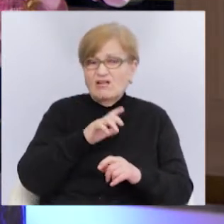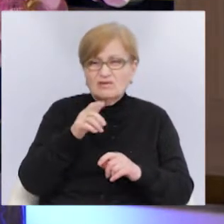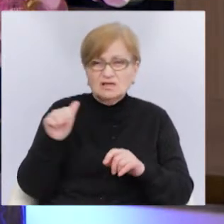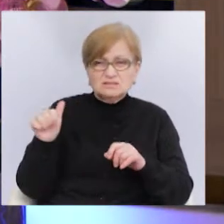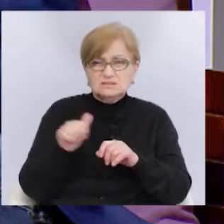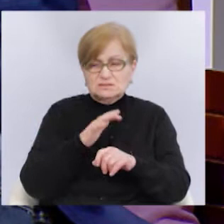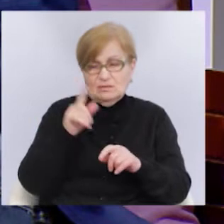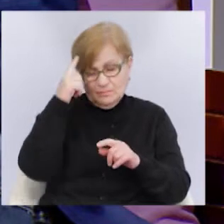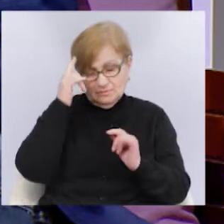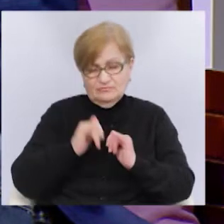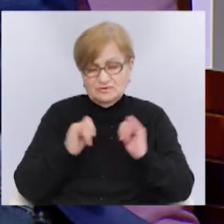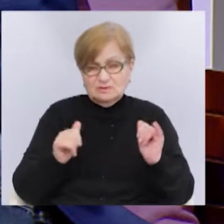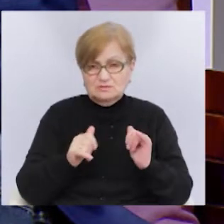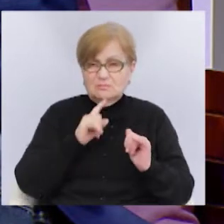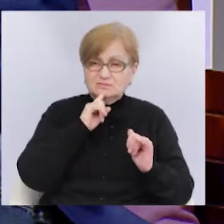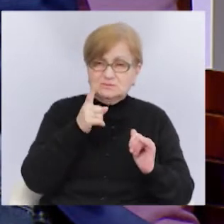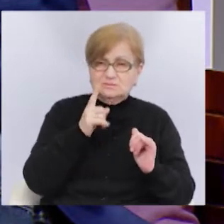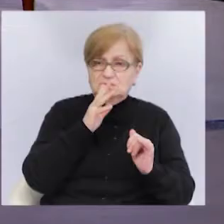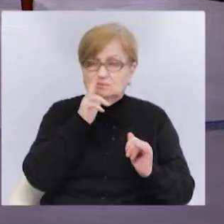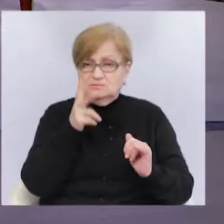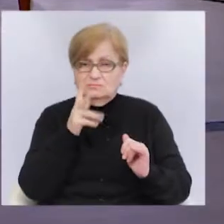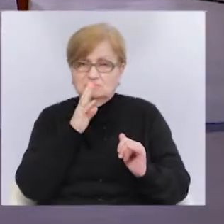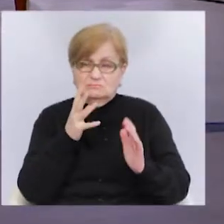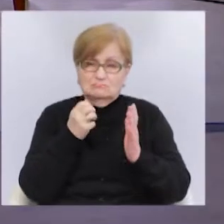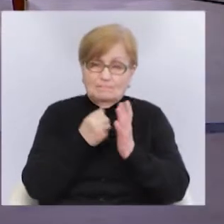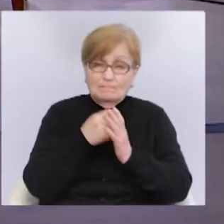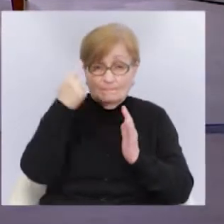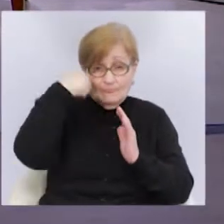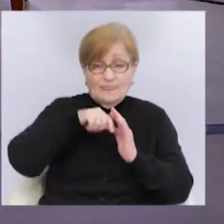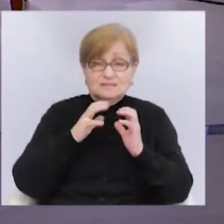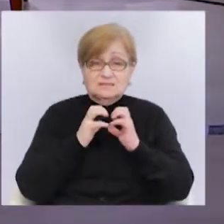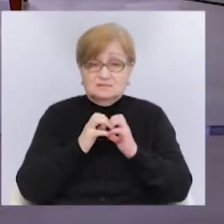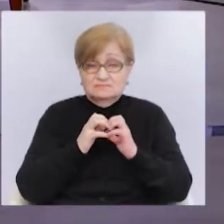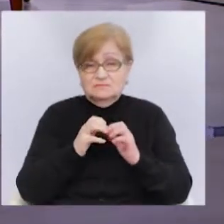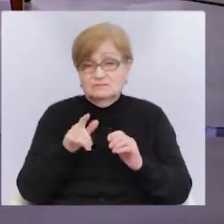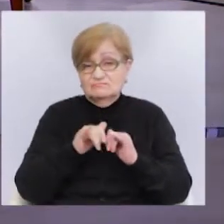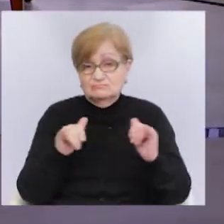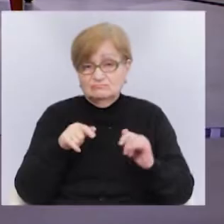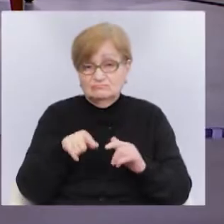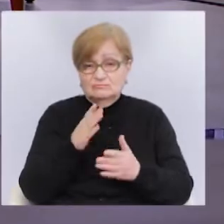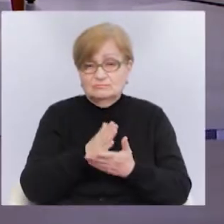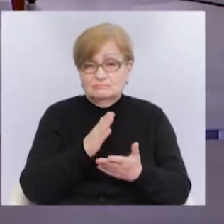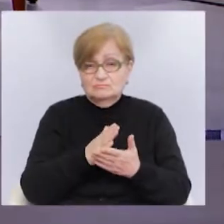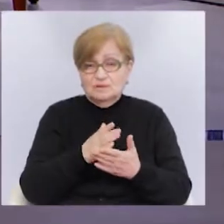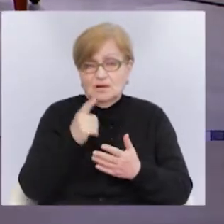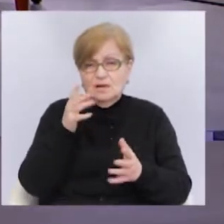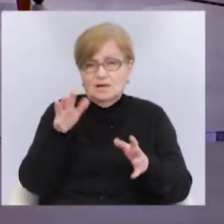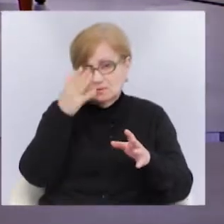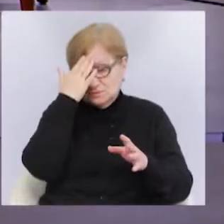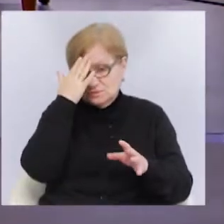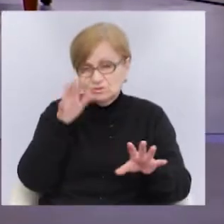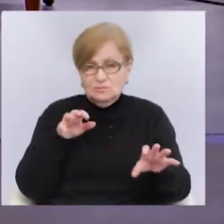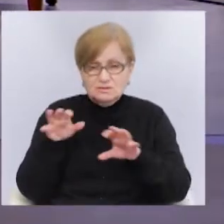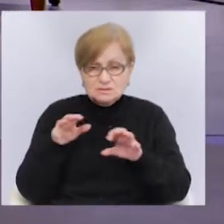ტვინი ვითარდება ამ ასაკში. და ყველაზე მნიშვნელოვანი ფუნქციები, რომელიც თავის ტვინში ამ დროს ვითარდება, ეს არის შემეცნებითი და